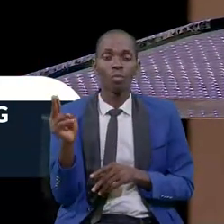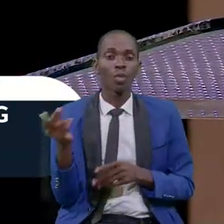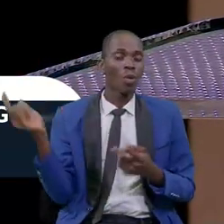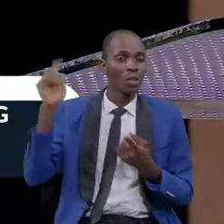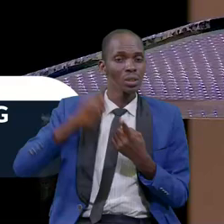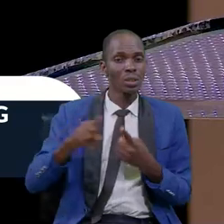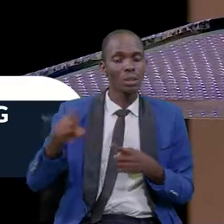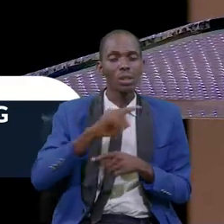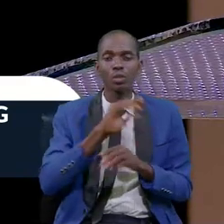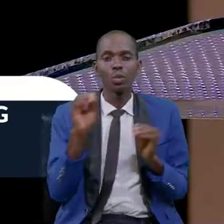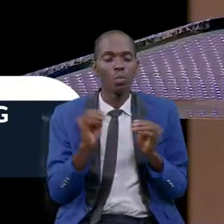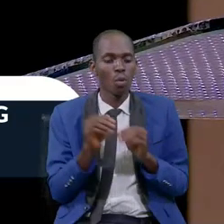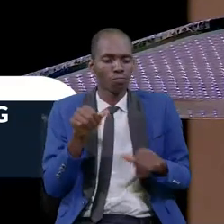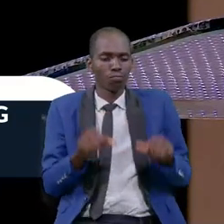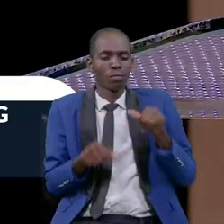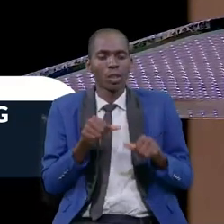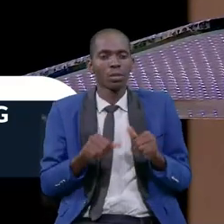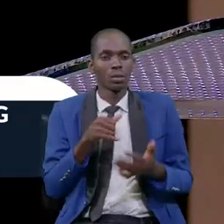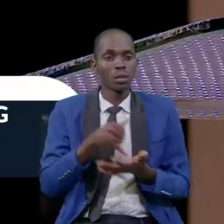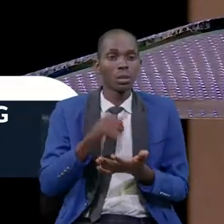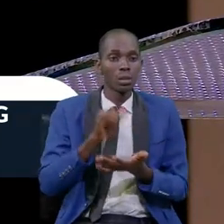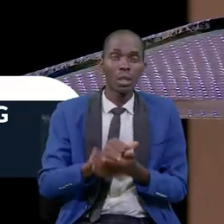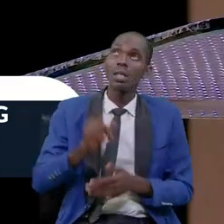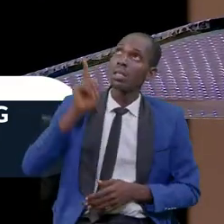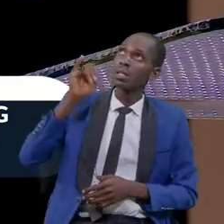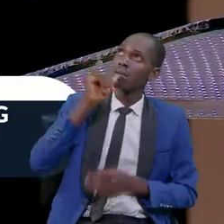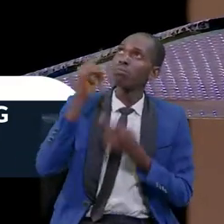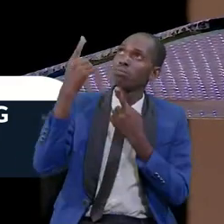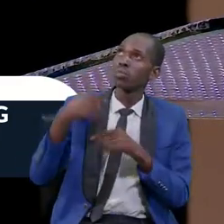Et dis au peuple de Juda